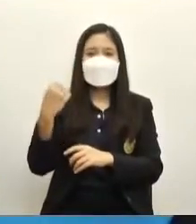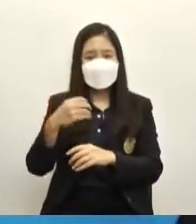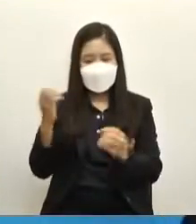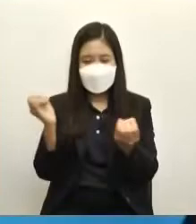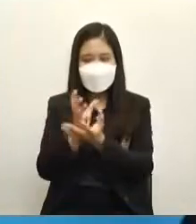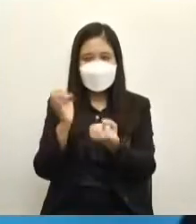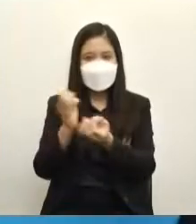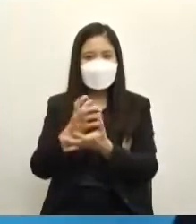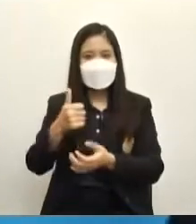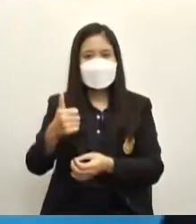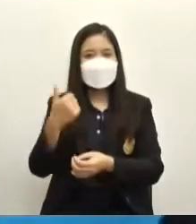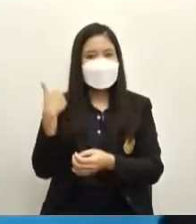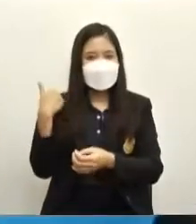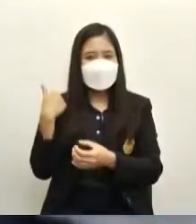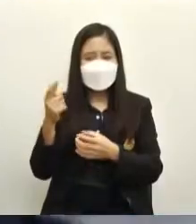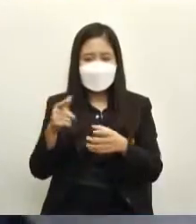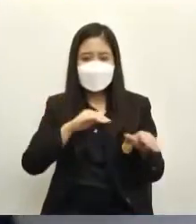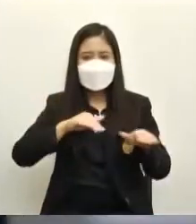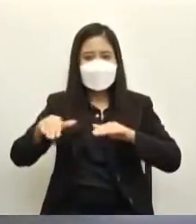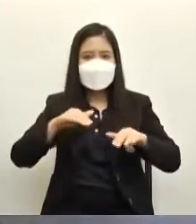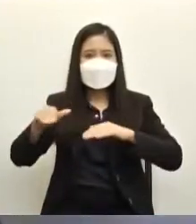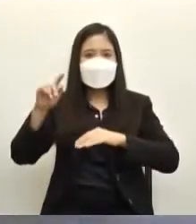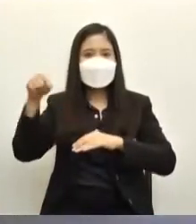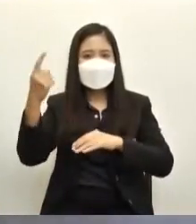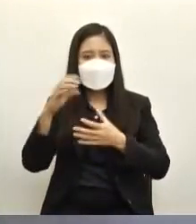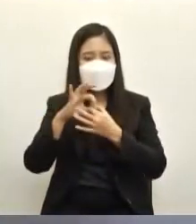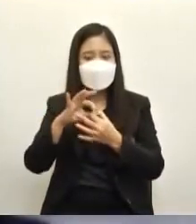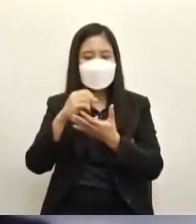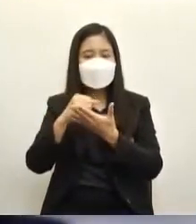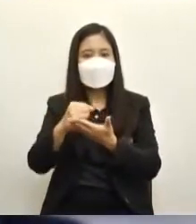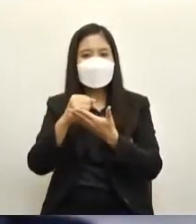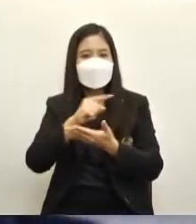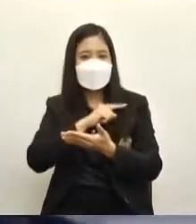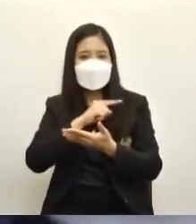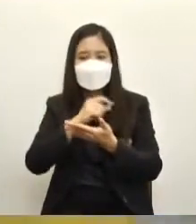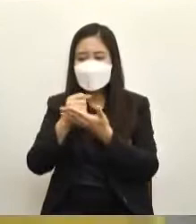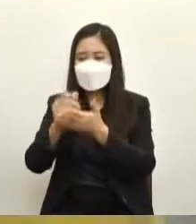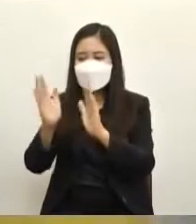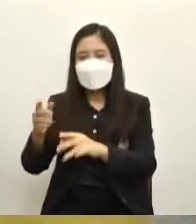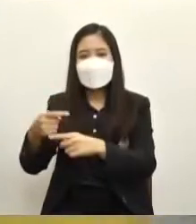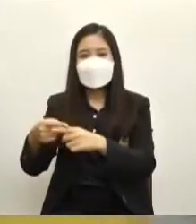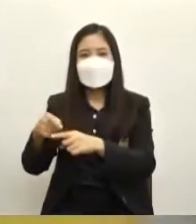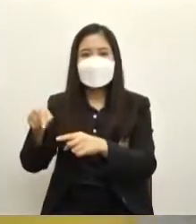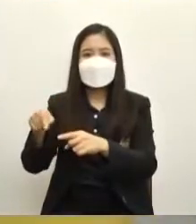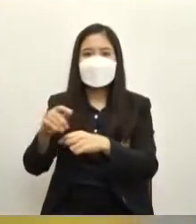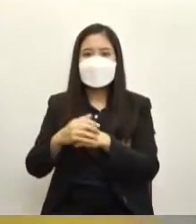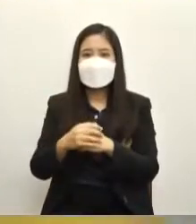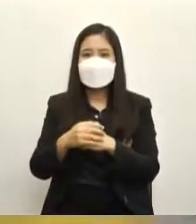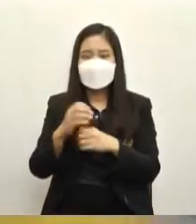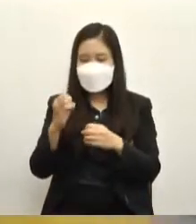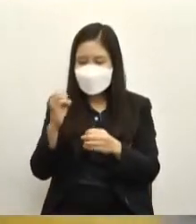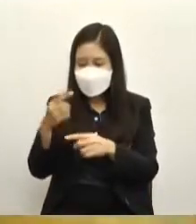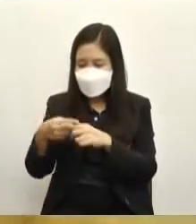ลาจึงต้องมีการเตรียมตัวไว้ก่อนนะครับเพื่อการช่วยเหลือทั้งตนเองและผู้บาดเจ็บไม่ให้ผู้บาดเจ็บนั้นบาดเจ็บเพิ่มเ